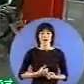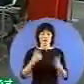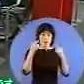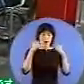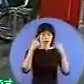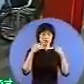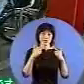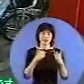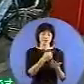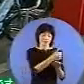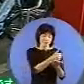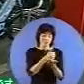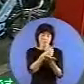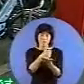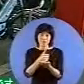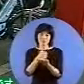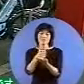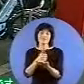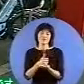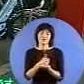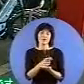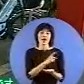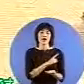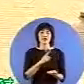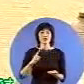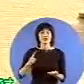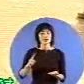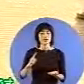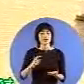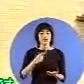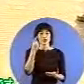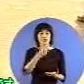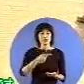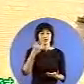ね、1日ね、やっぱ